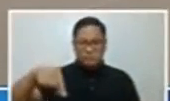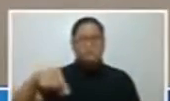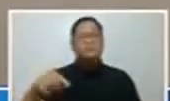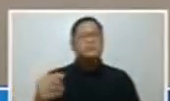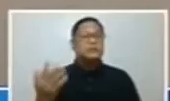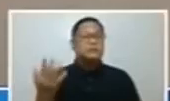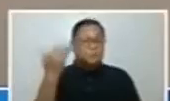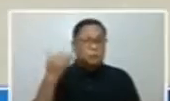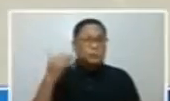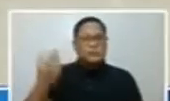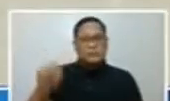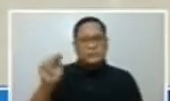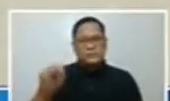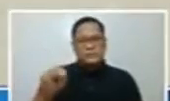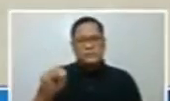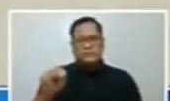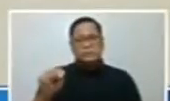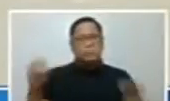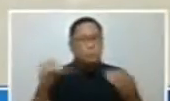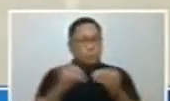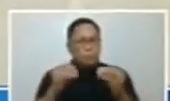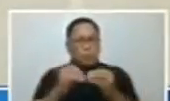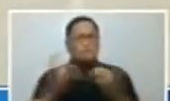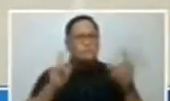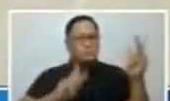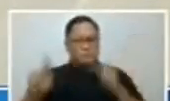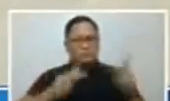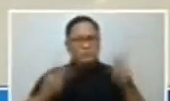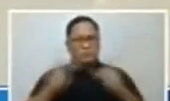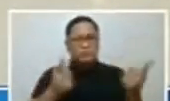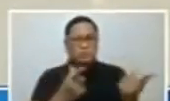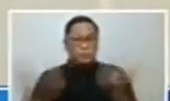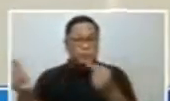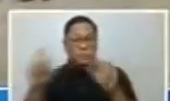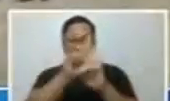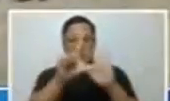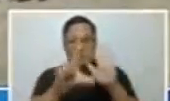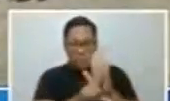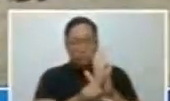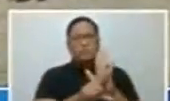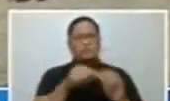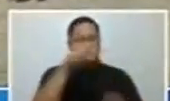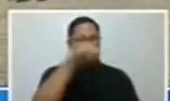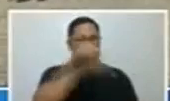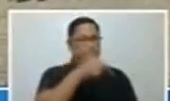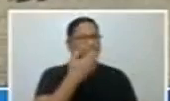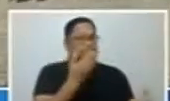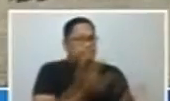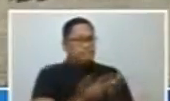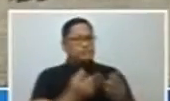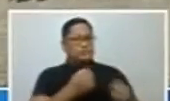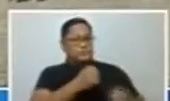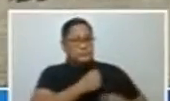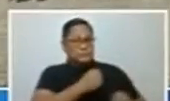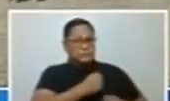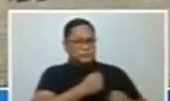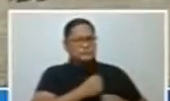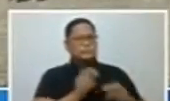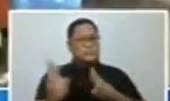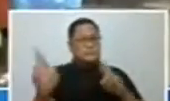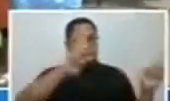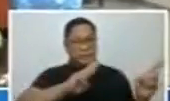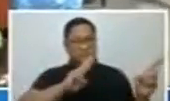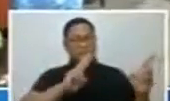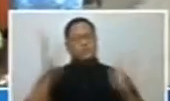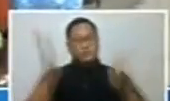Charlie Galvez, Secretary Duque, Secretary Lorenzana, at hanggang ngayon ay nandun pa rin si Secretary Simato,